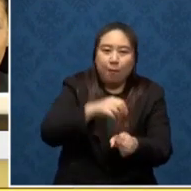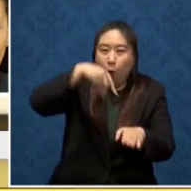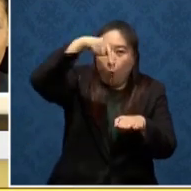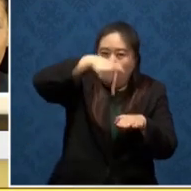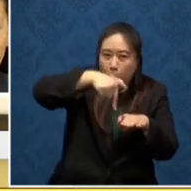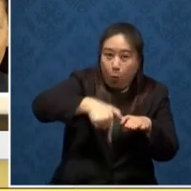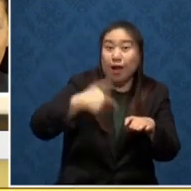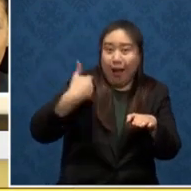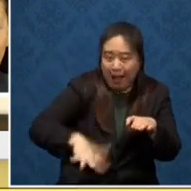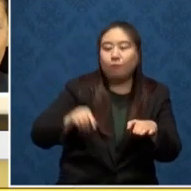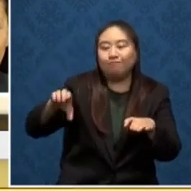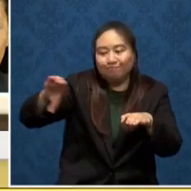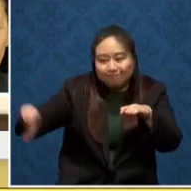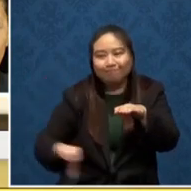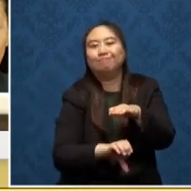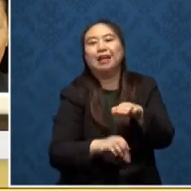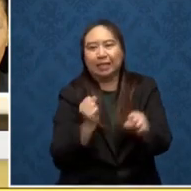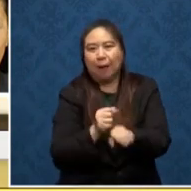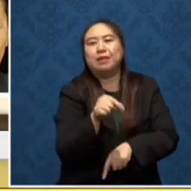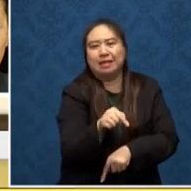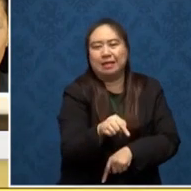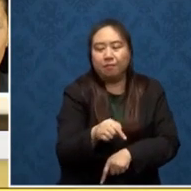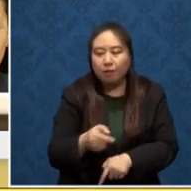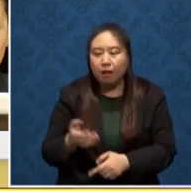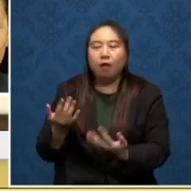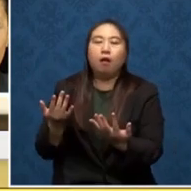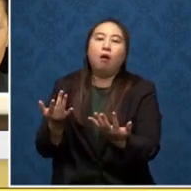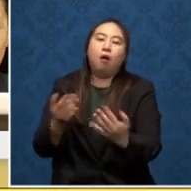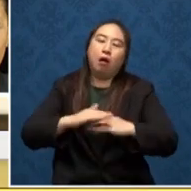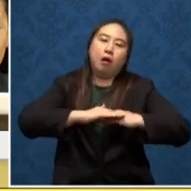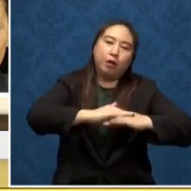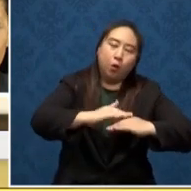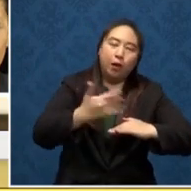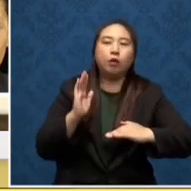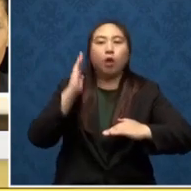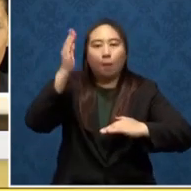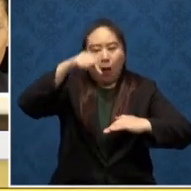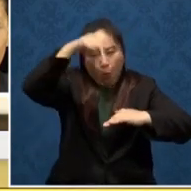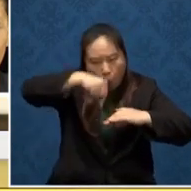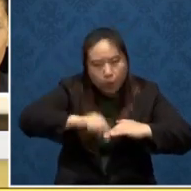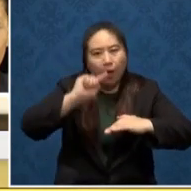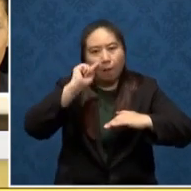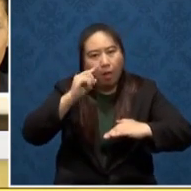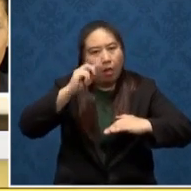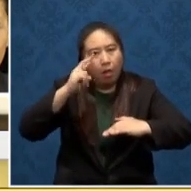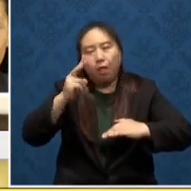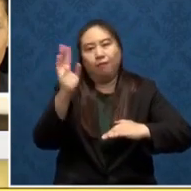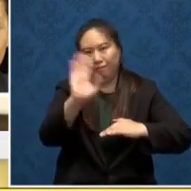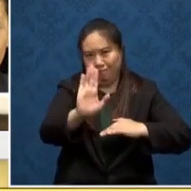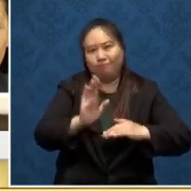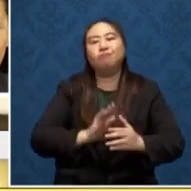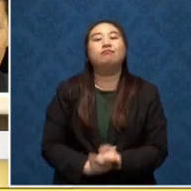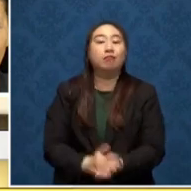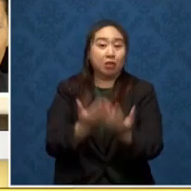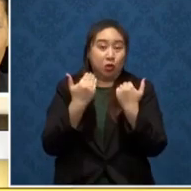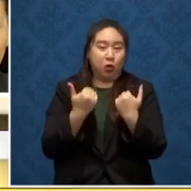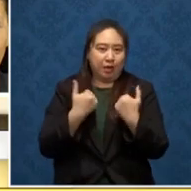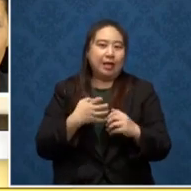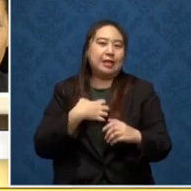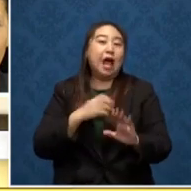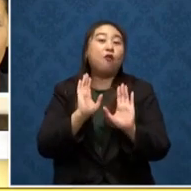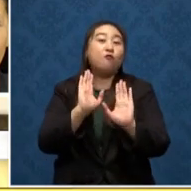งเกิดปัญหาเผี่บกพน้ประชาชนในการที่สั kortจนไปมาต่ๆด้วยนะครัตรงนี้อยากจะฝากเรี aislema thern